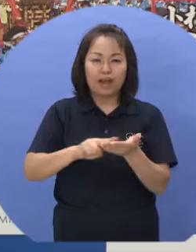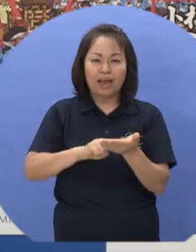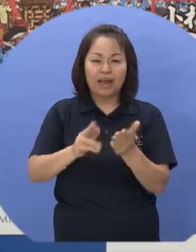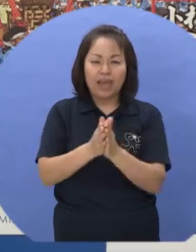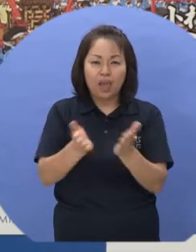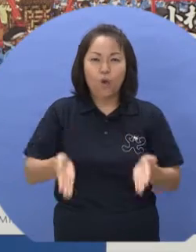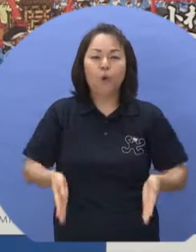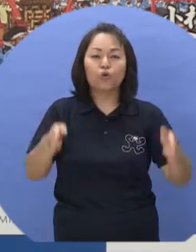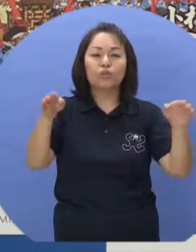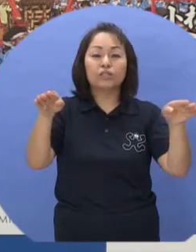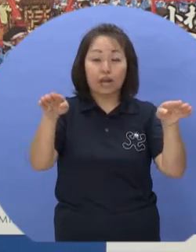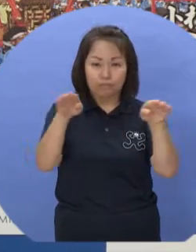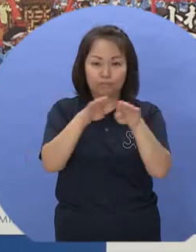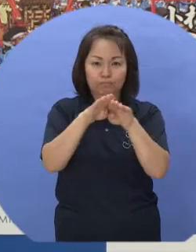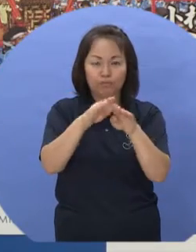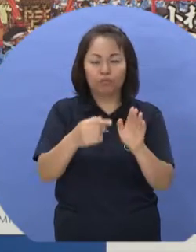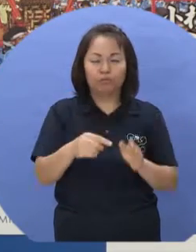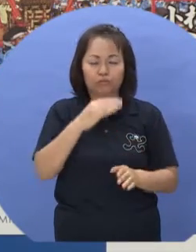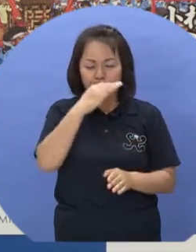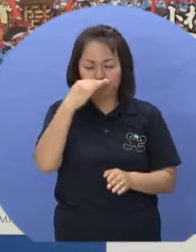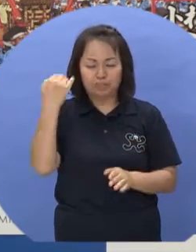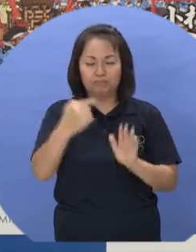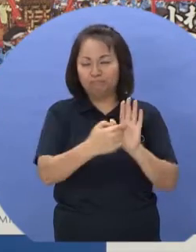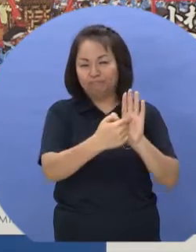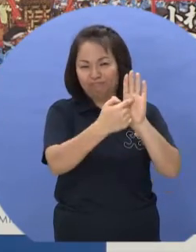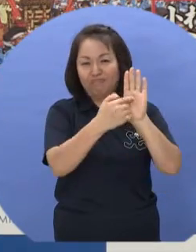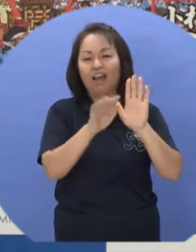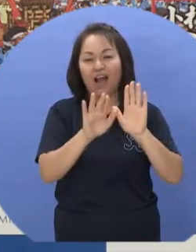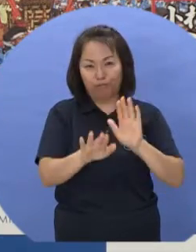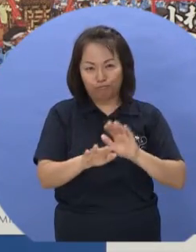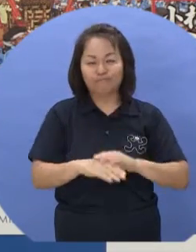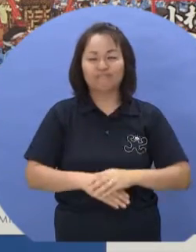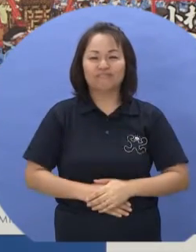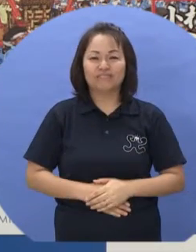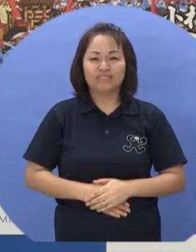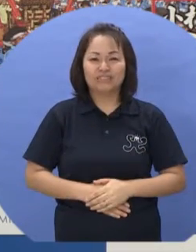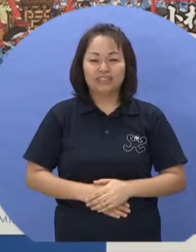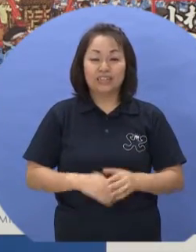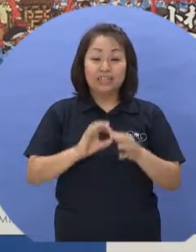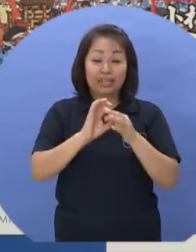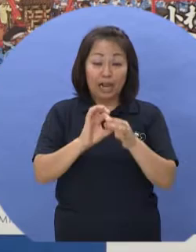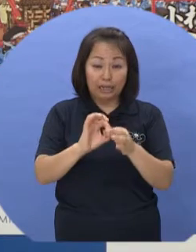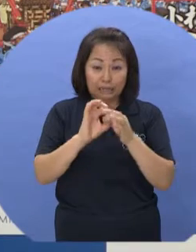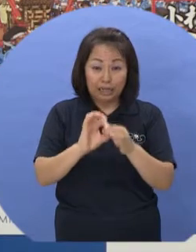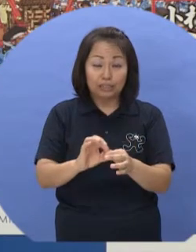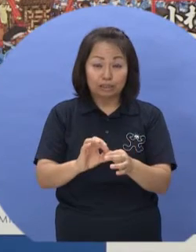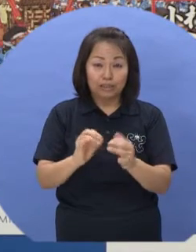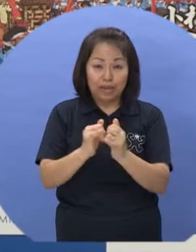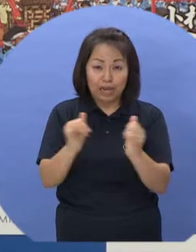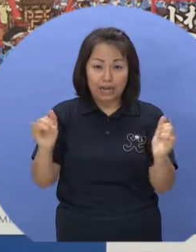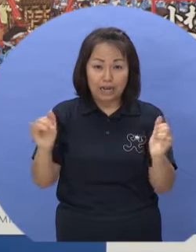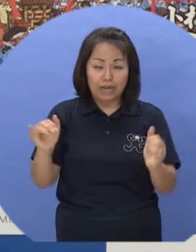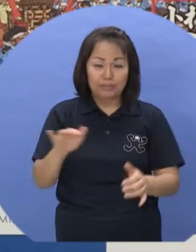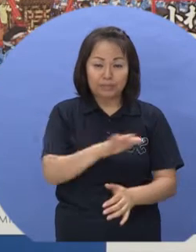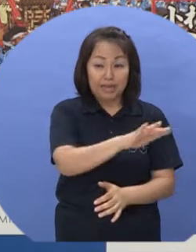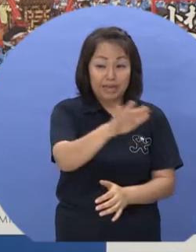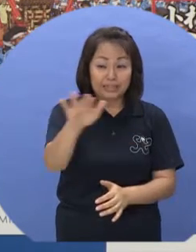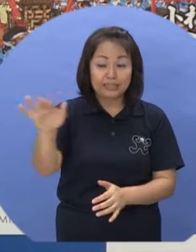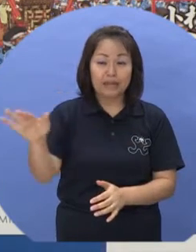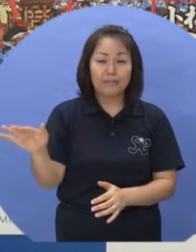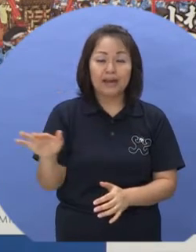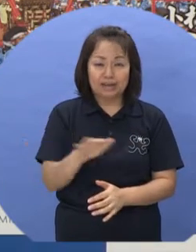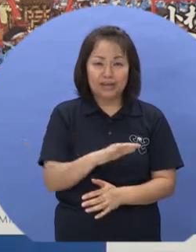誇る施設だというふうに考えておりますが、こうした絵本に関係する方々、これを一堂に会